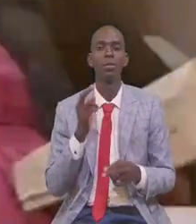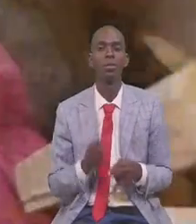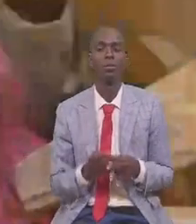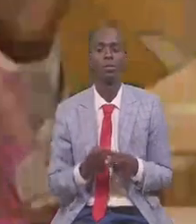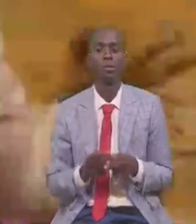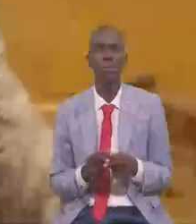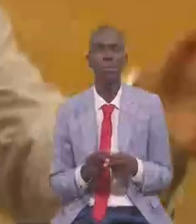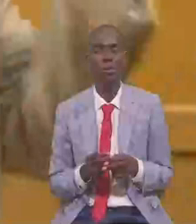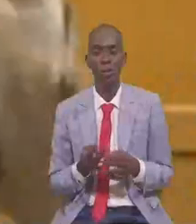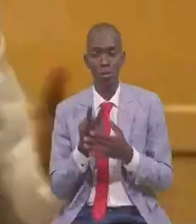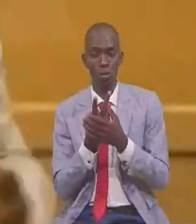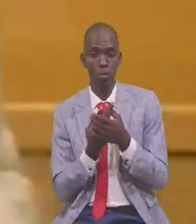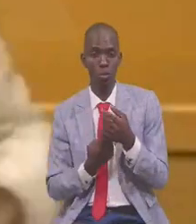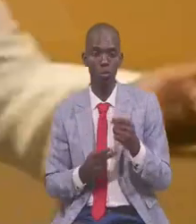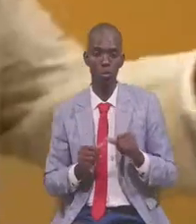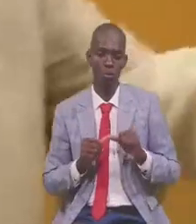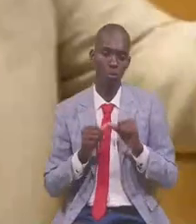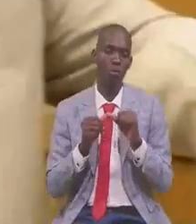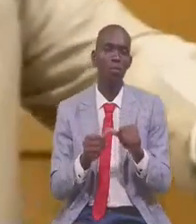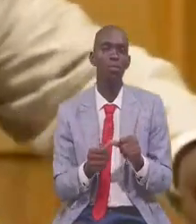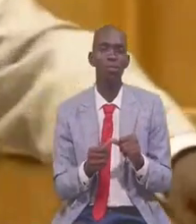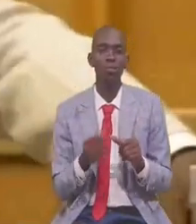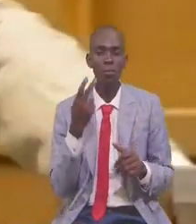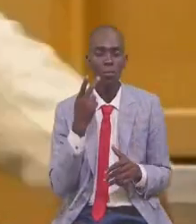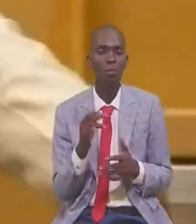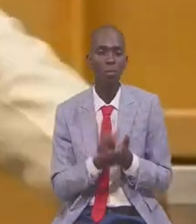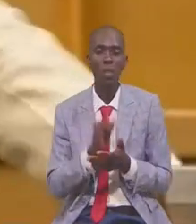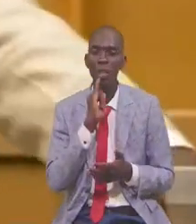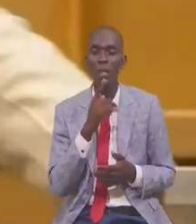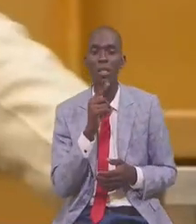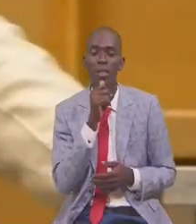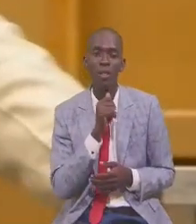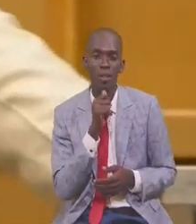Et ils poursuivirent, tous deux. Vous voyez